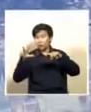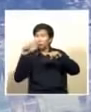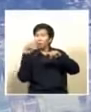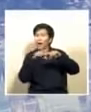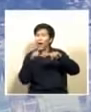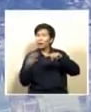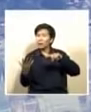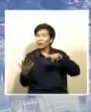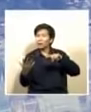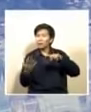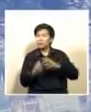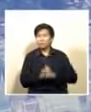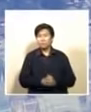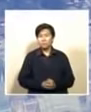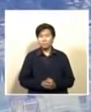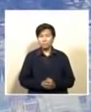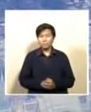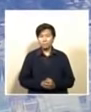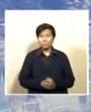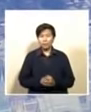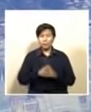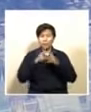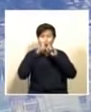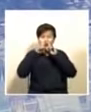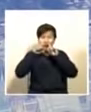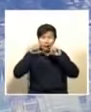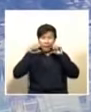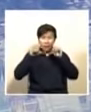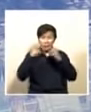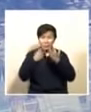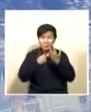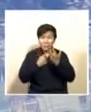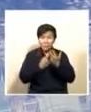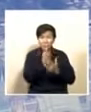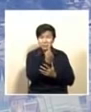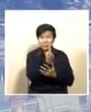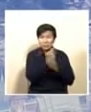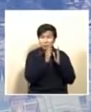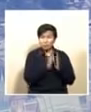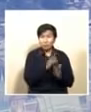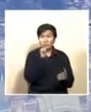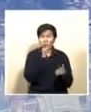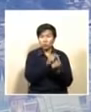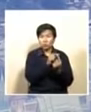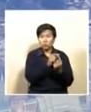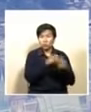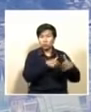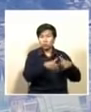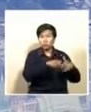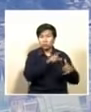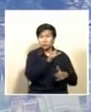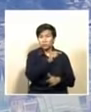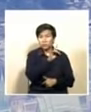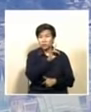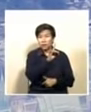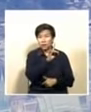คือใช้ต่อคนต่อวันใช้แล้วทิ้งดังนั้นใน1วันจะมีคน